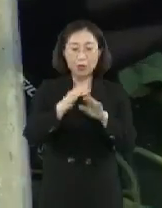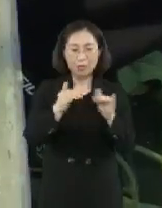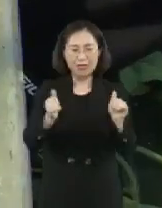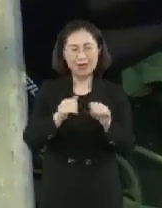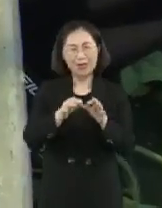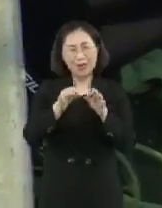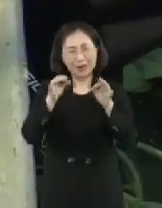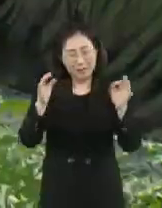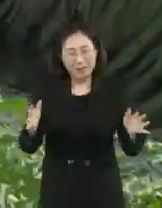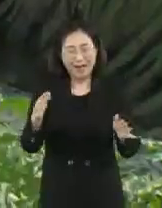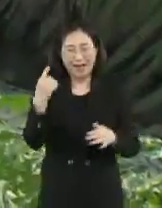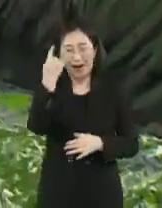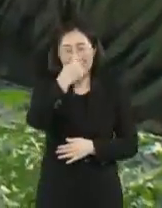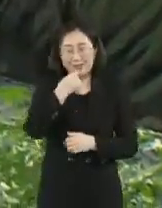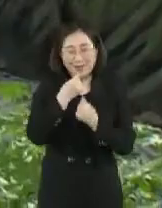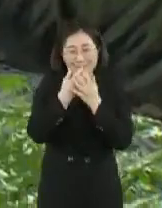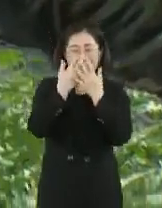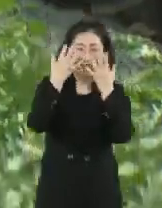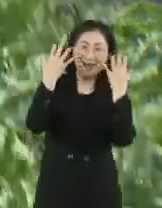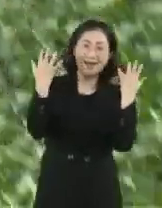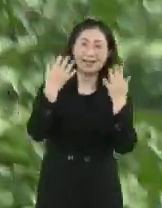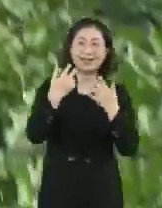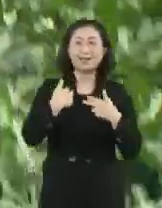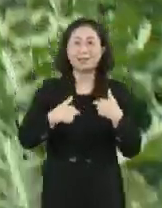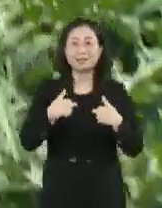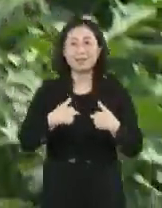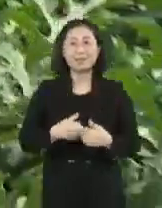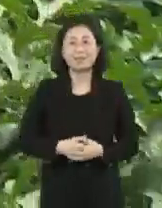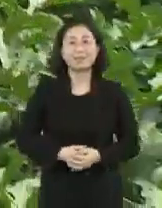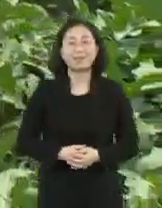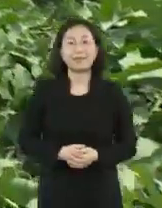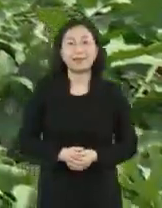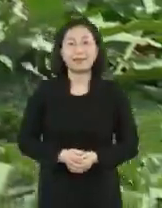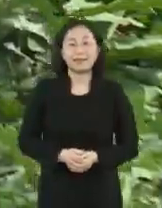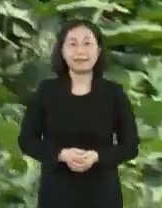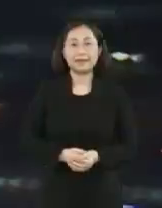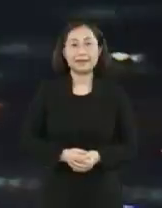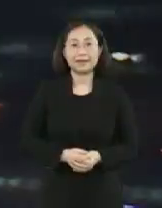모처럼 환해지고 있습니다. TJB 조상환입니다.